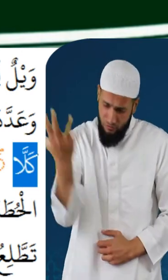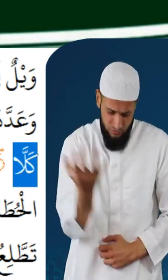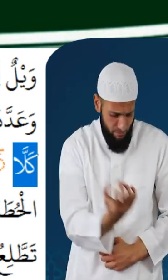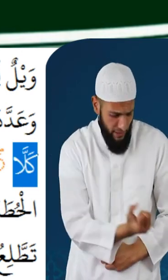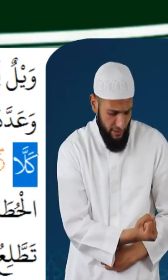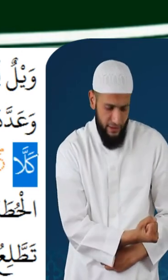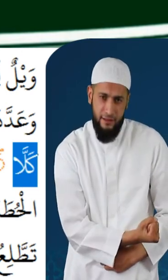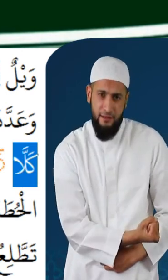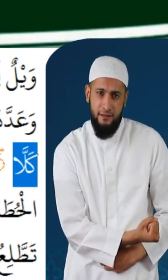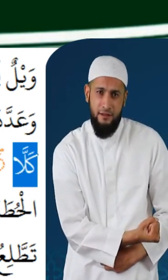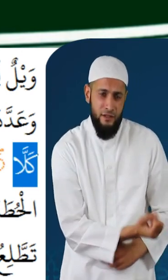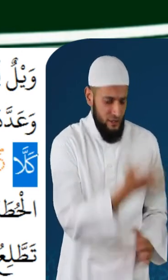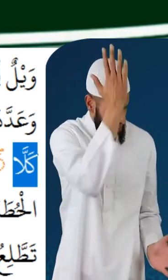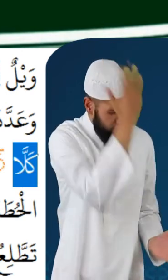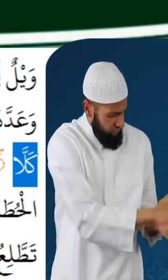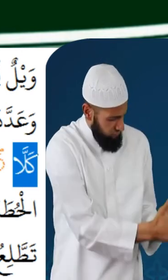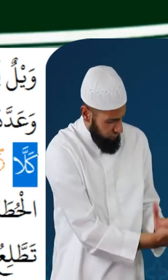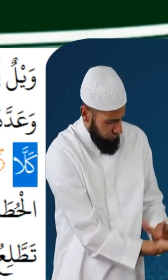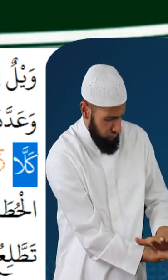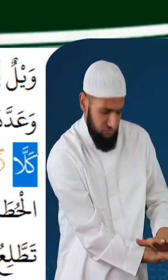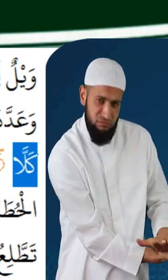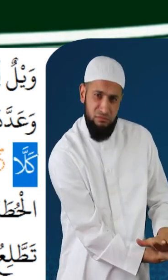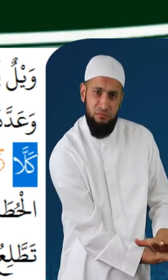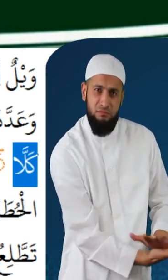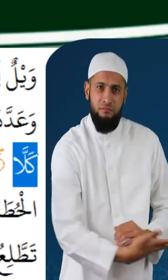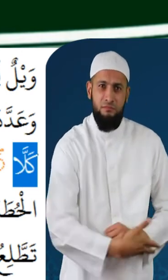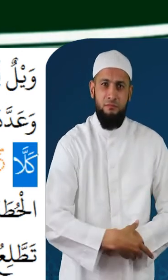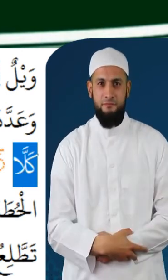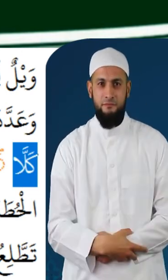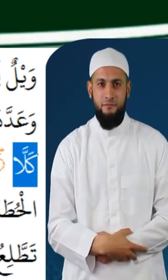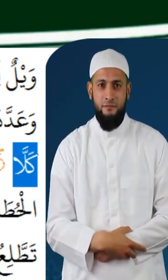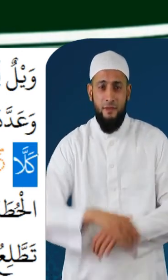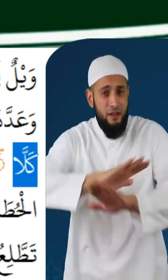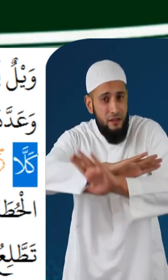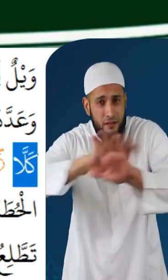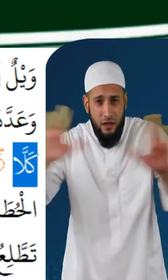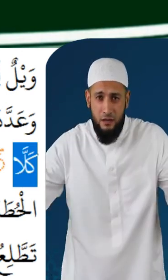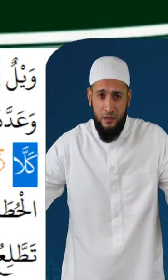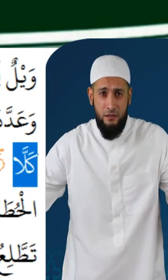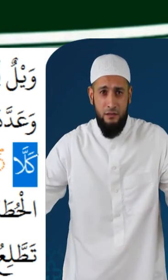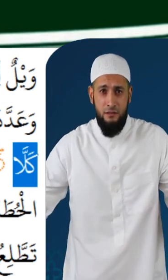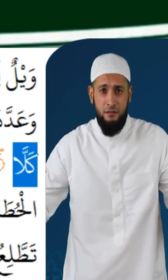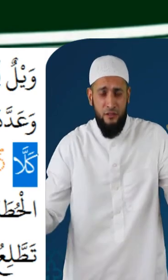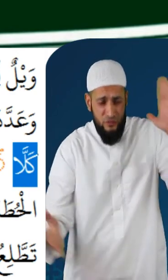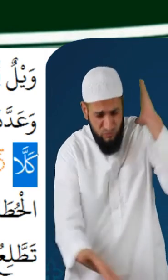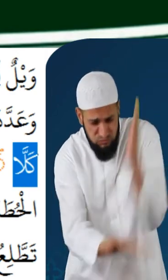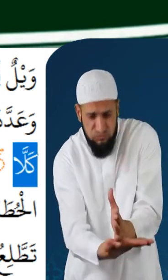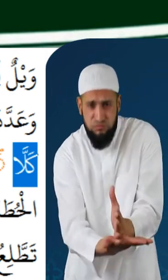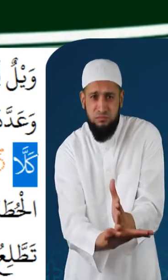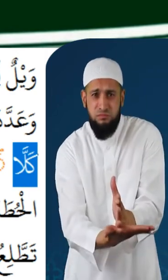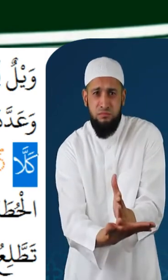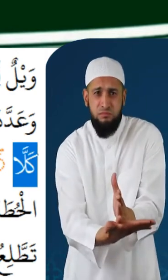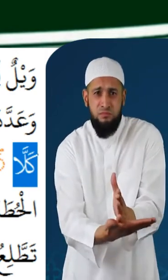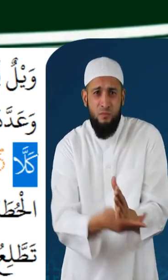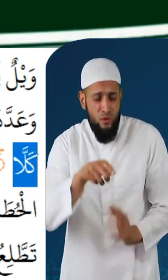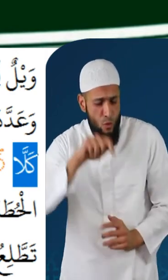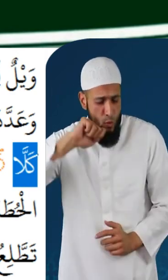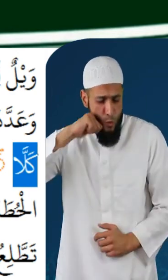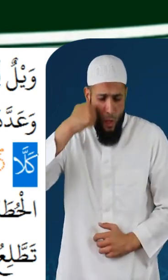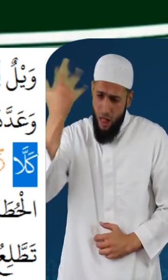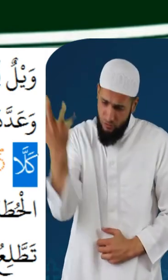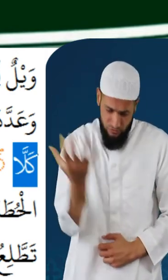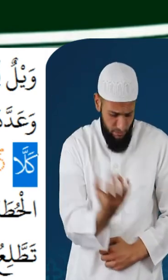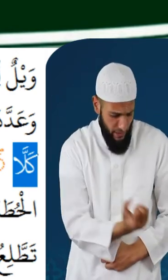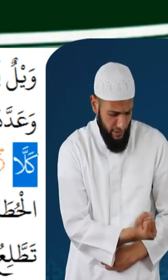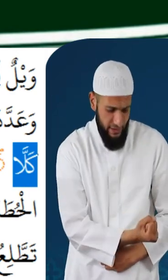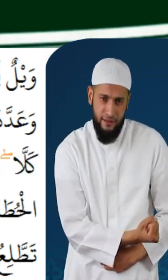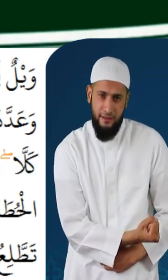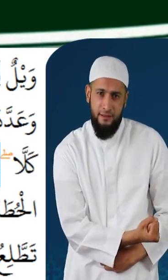جهنم